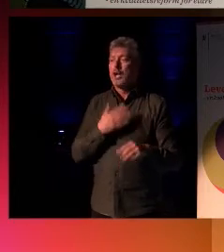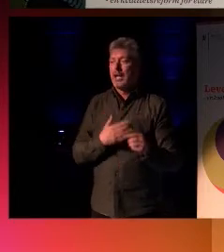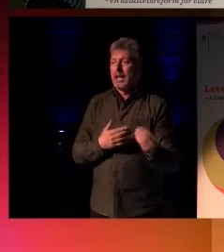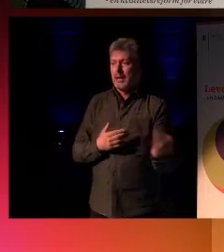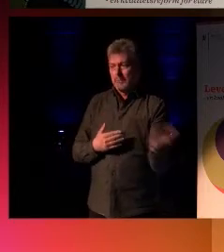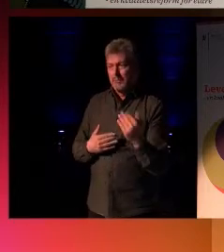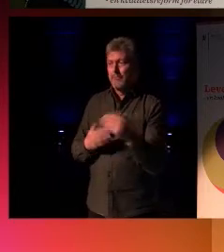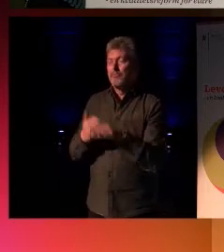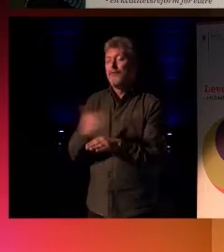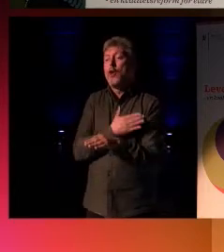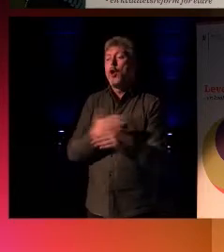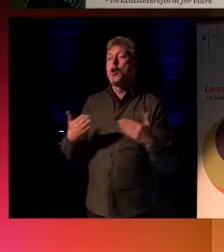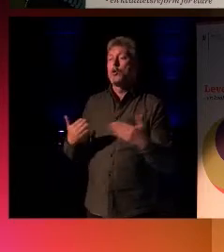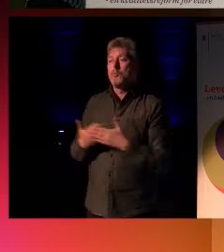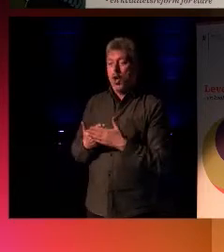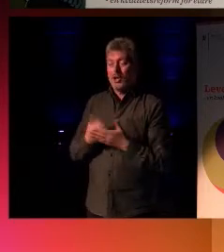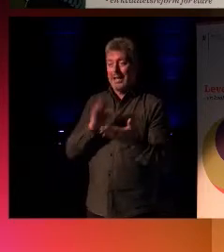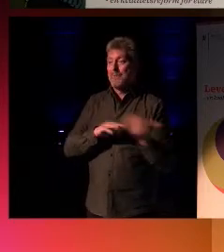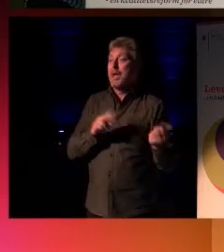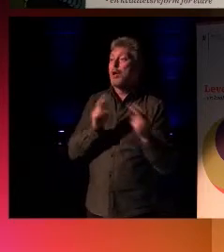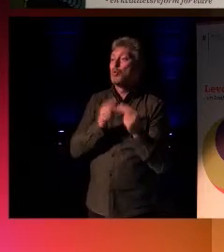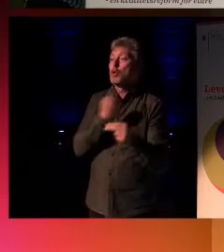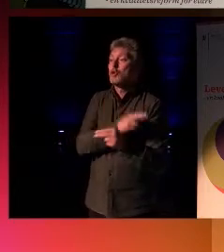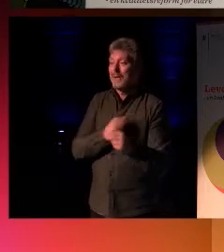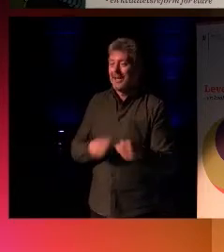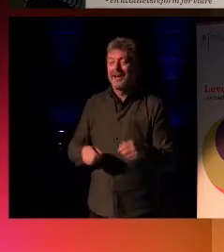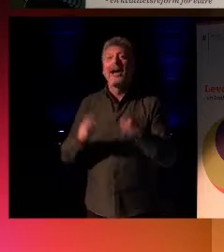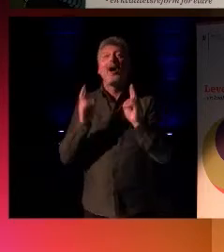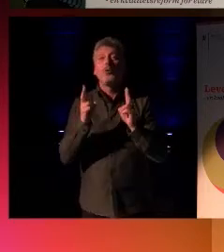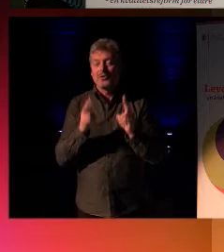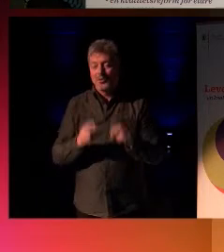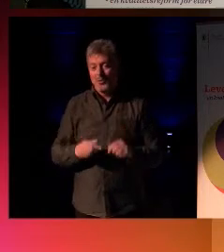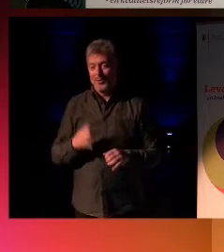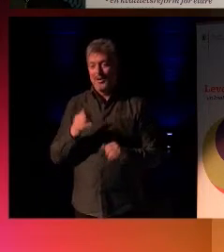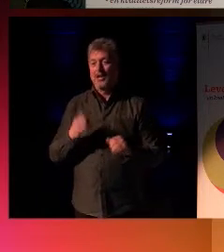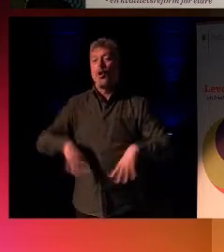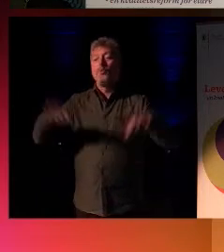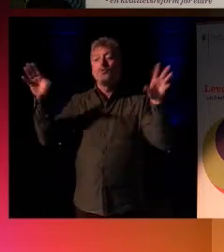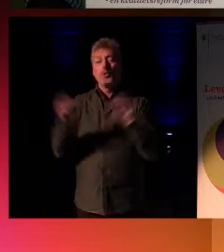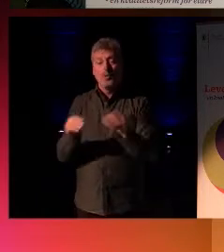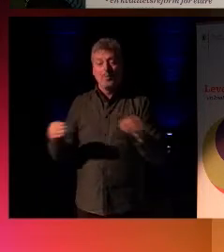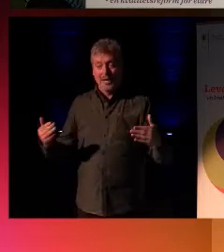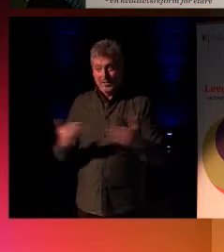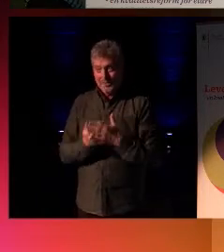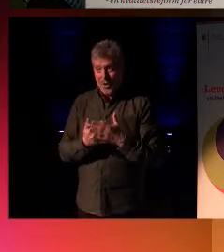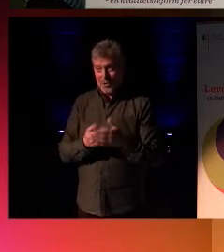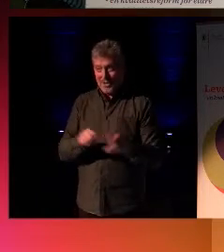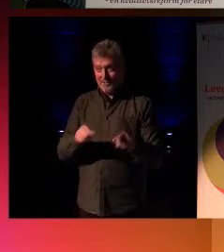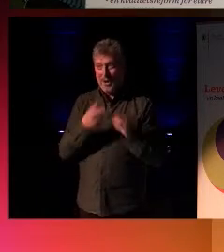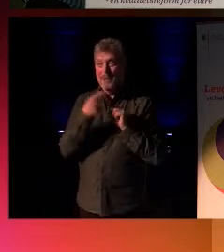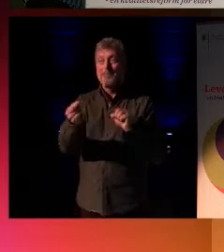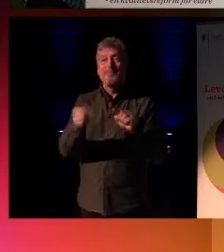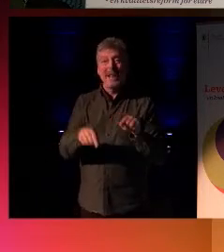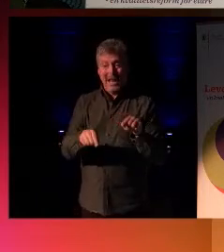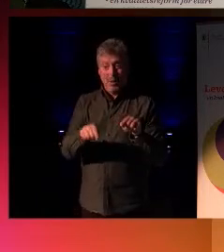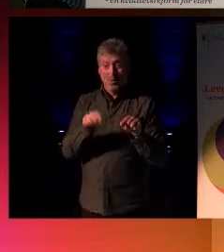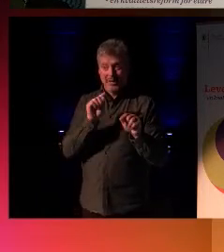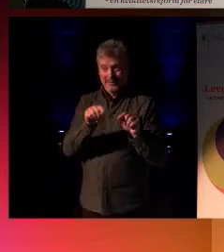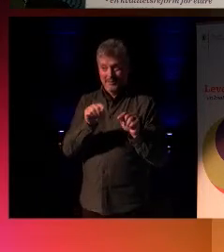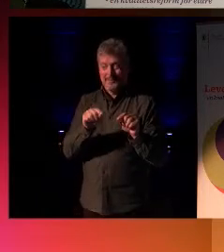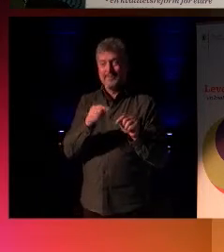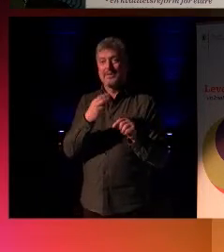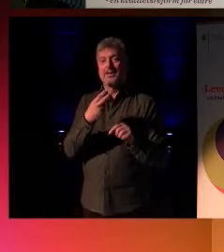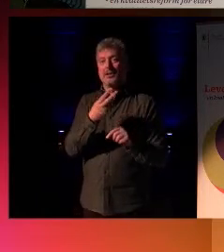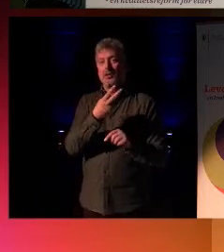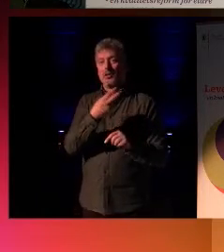forkant av møte med kontaktsykepleier. Og så hadde vi et oppsummeringsmøte om disse PLO-meldingene i våren 2015, hvor